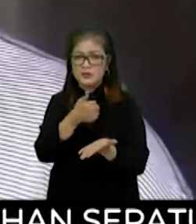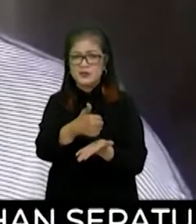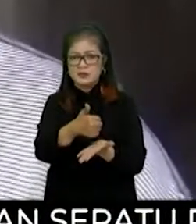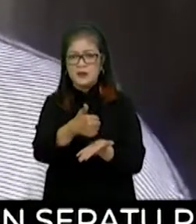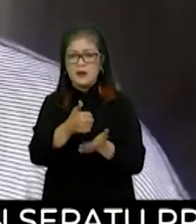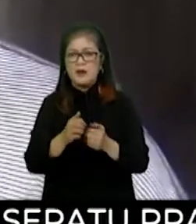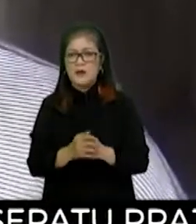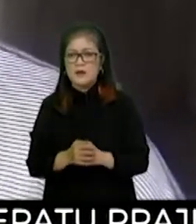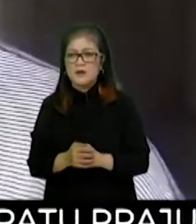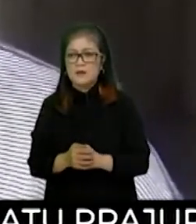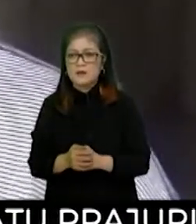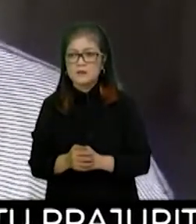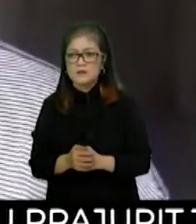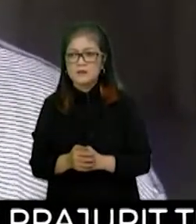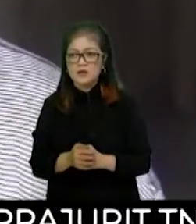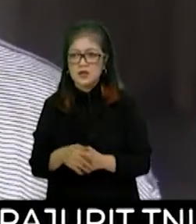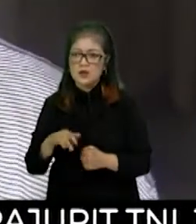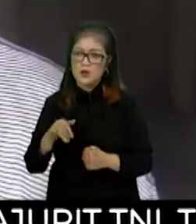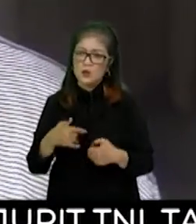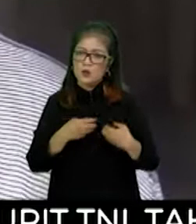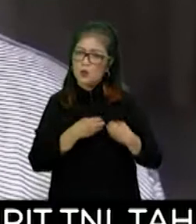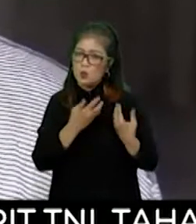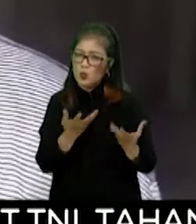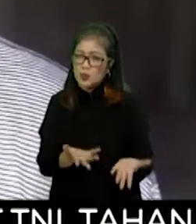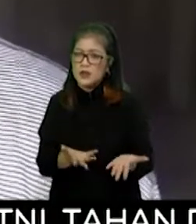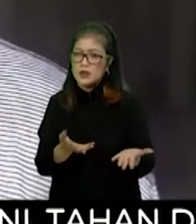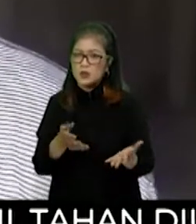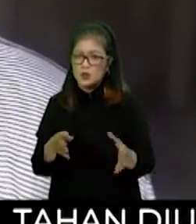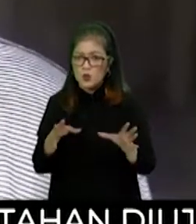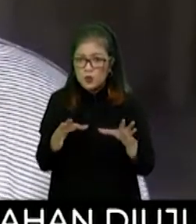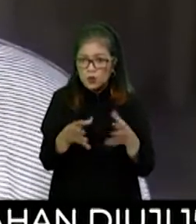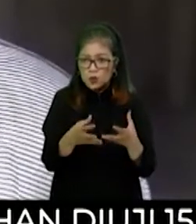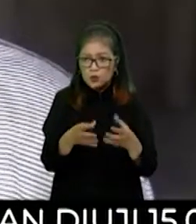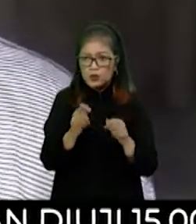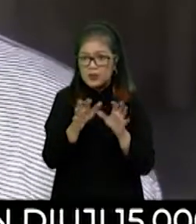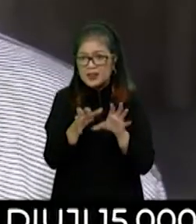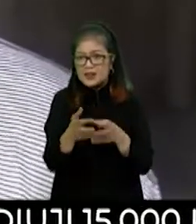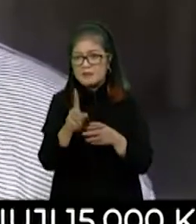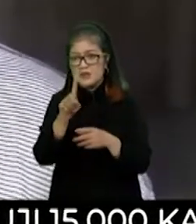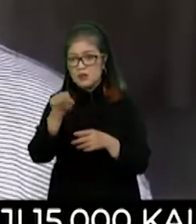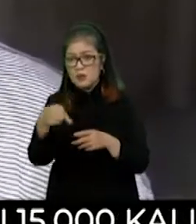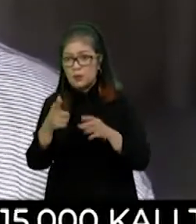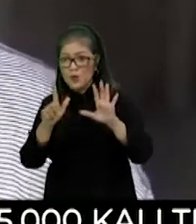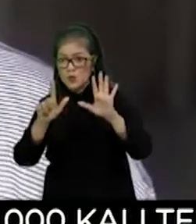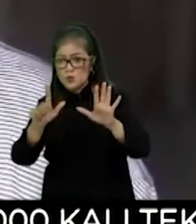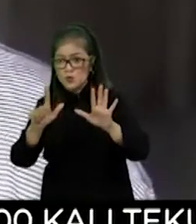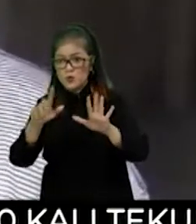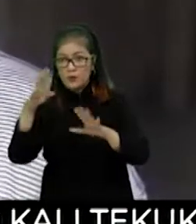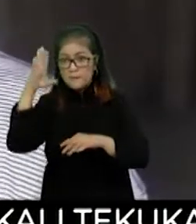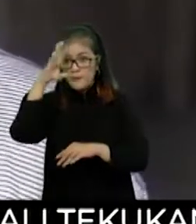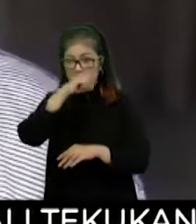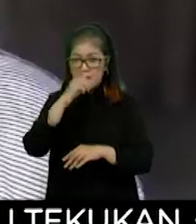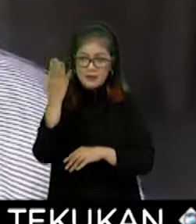Kerugiannya sampai sekarang ini dari Mas Pajar satu grup, satu tim itu 1,7. Yang tadi malam